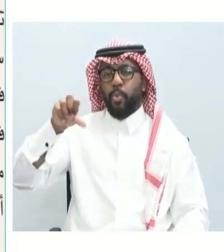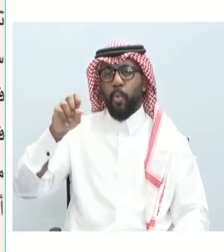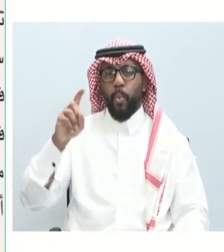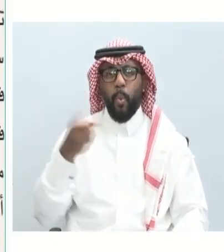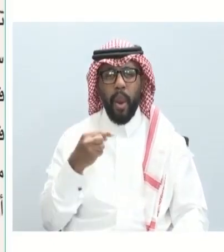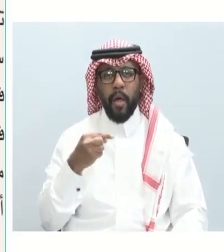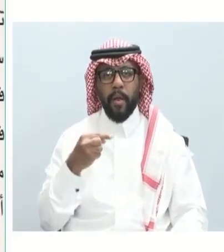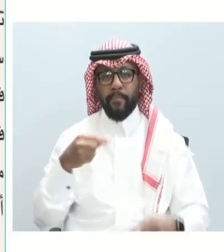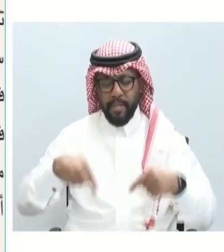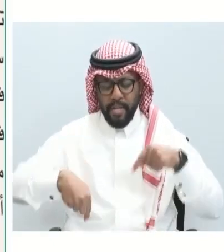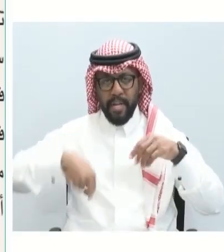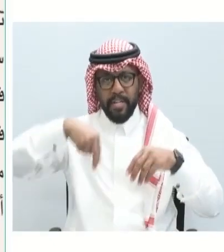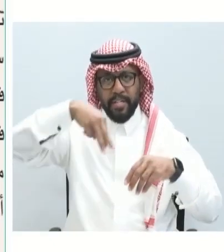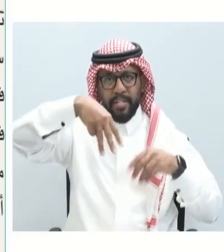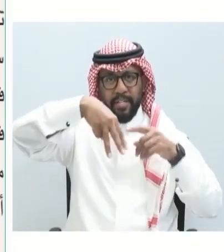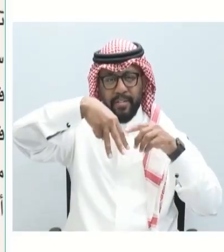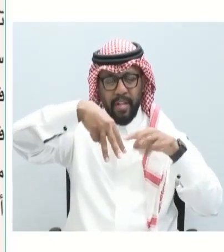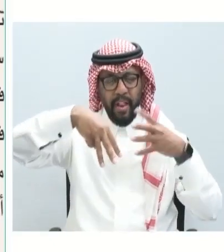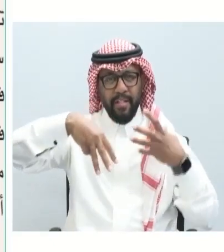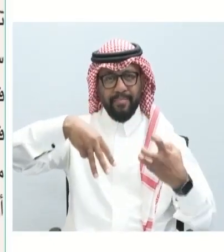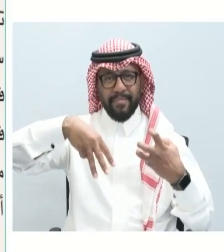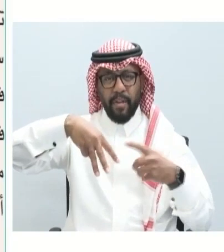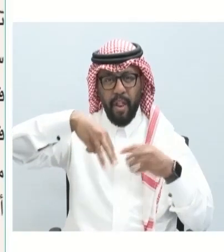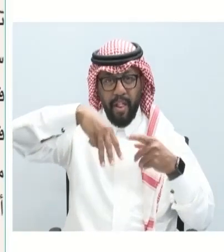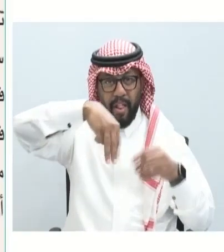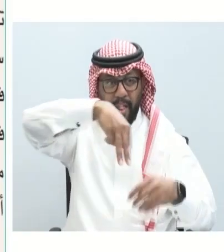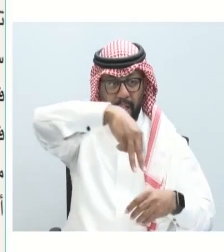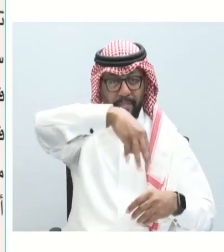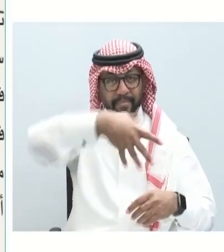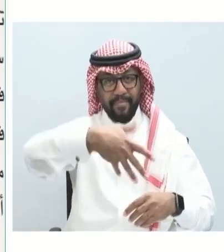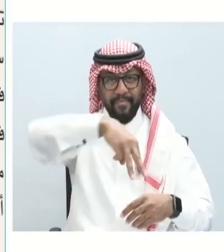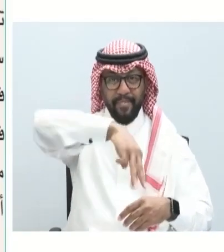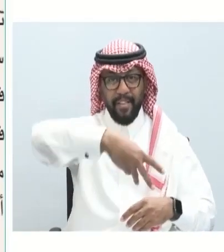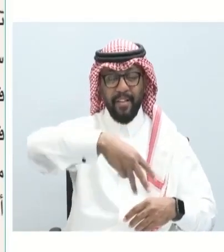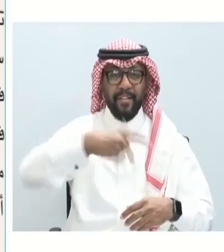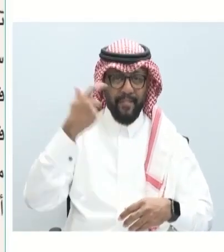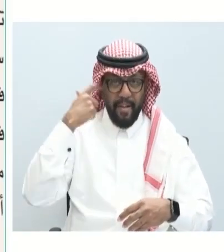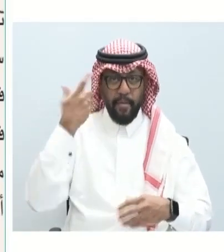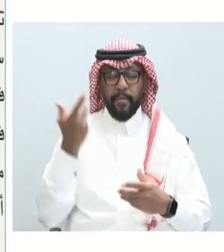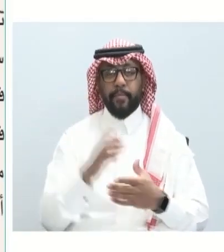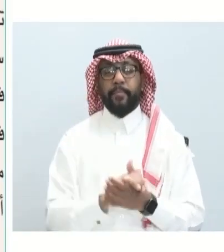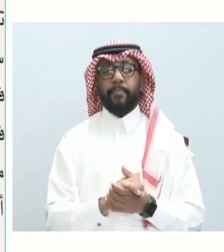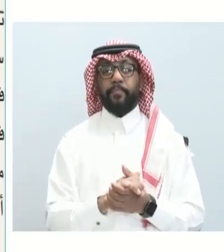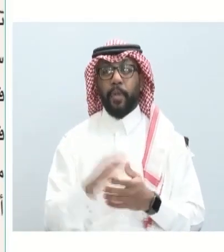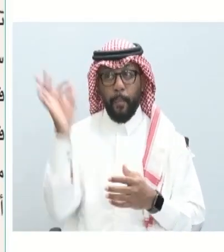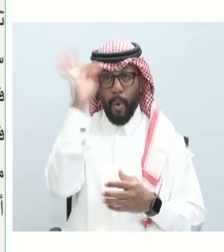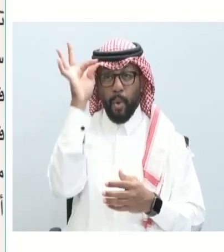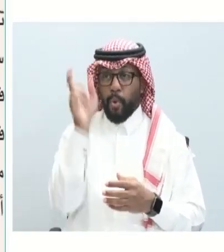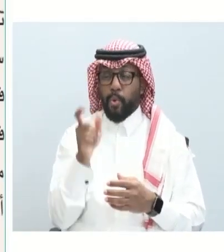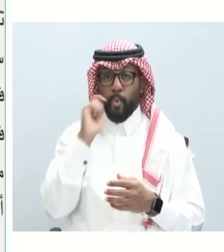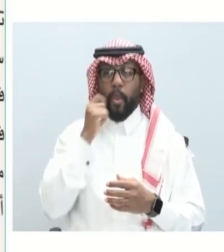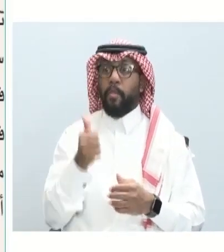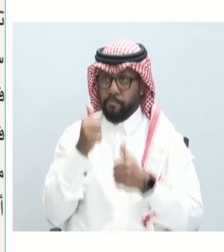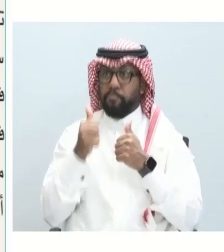احدى اقدامه بها مرض تجعله يسير بطريقه مهتزه قال الاعرابي نعم